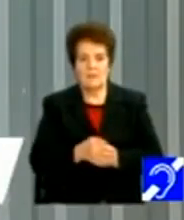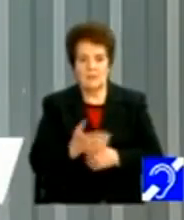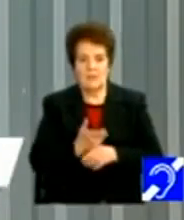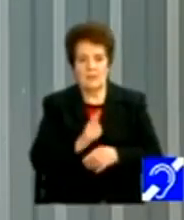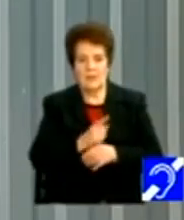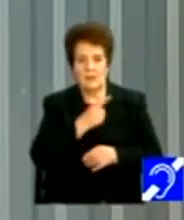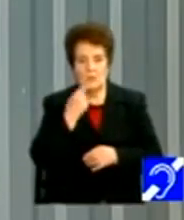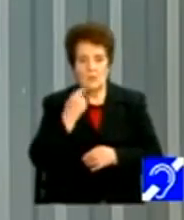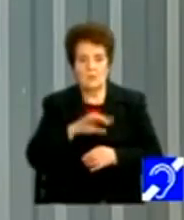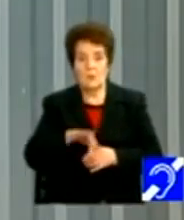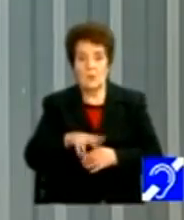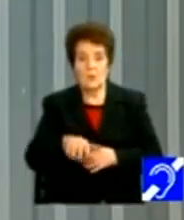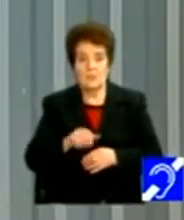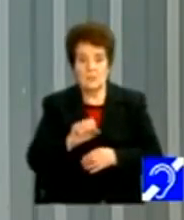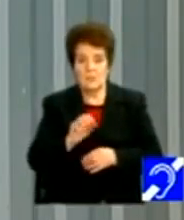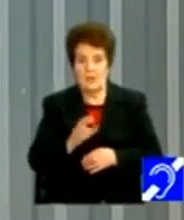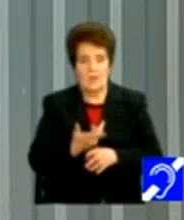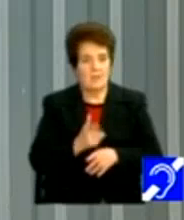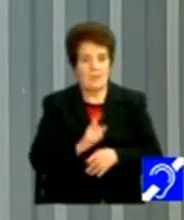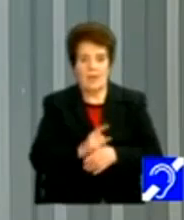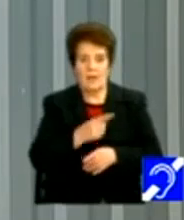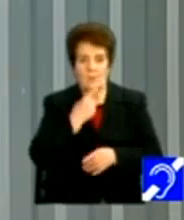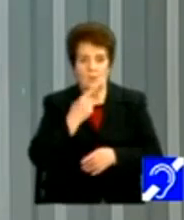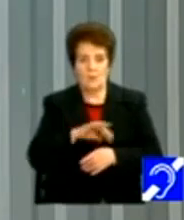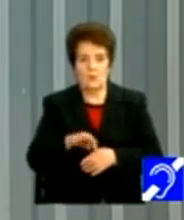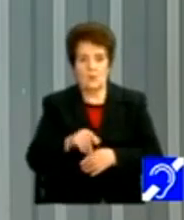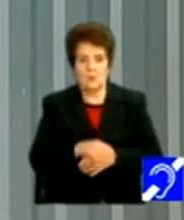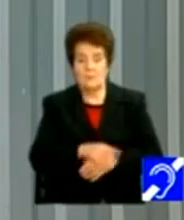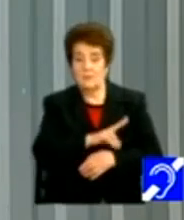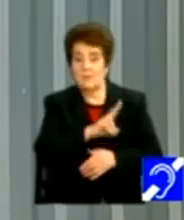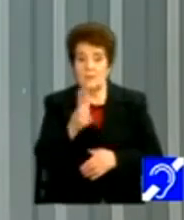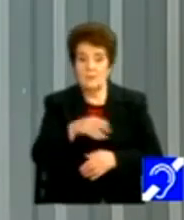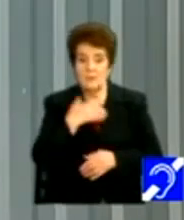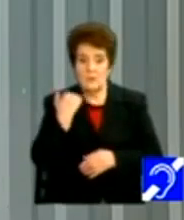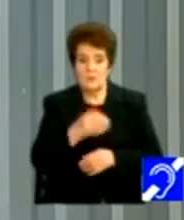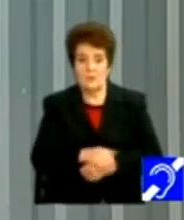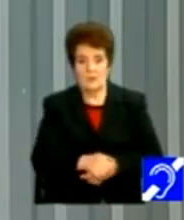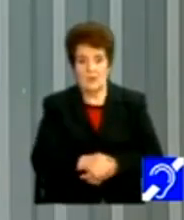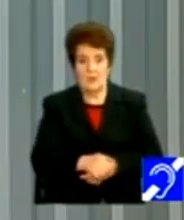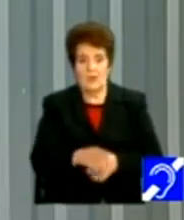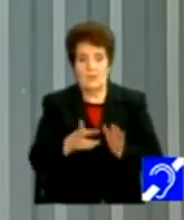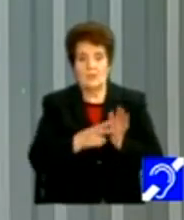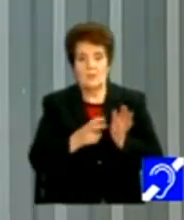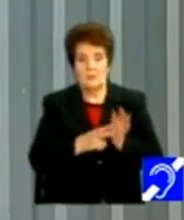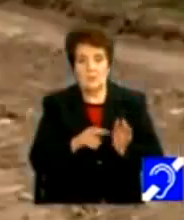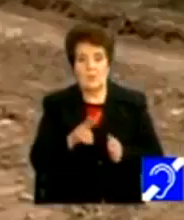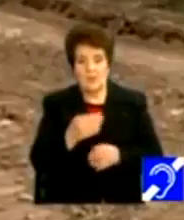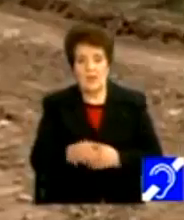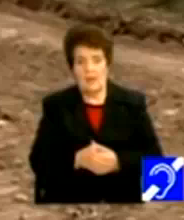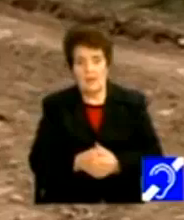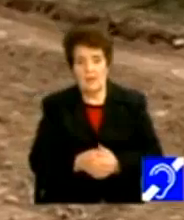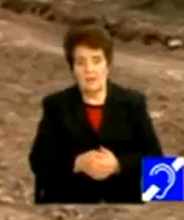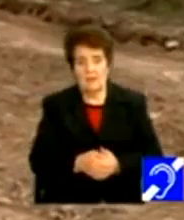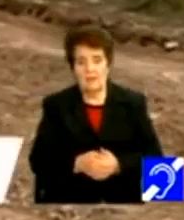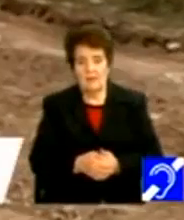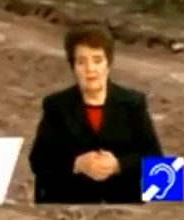mulți hoți. Hoți stari. Și n-ajută pe nimeni. Eu cum 700 de lei și 26 de